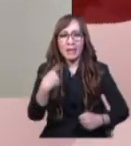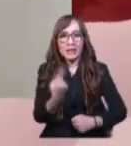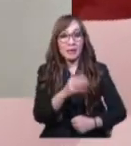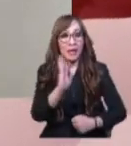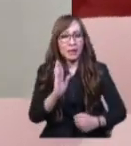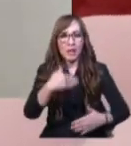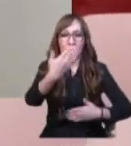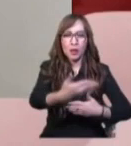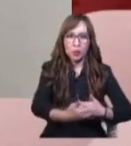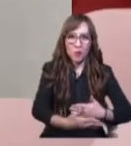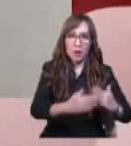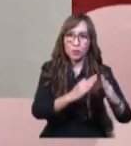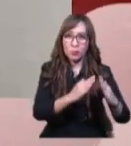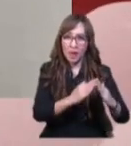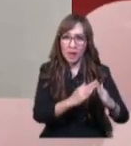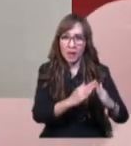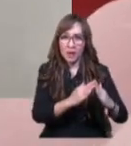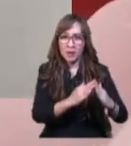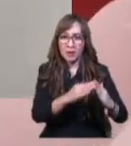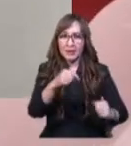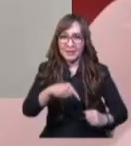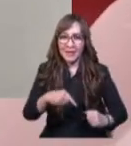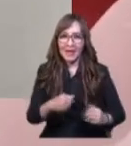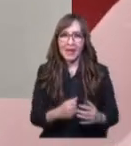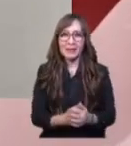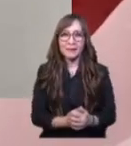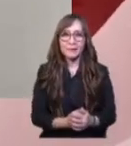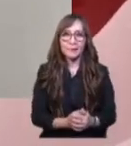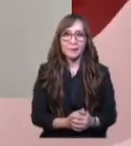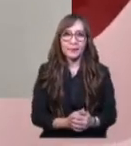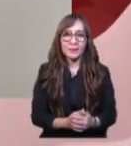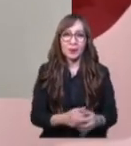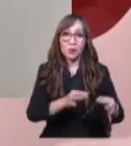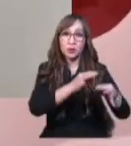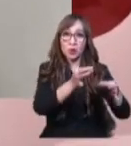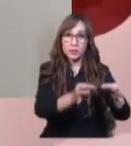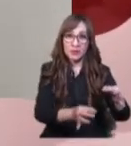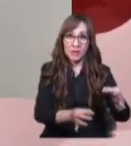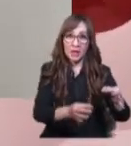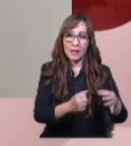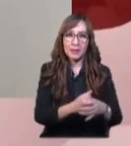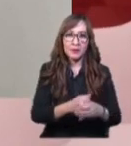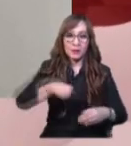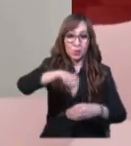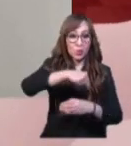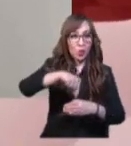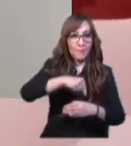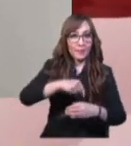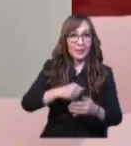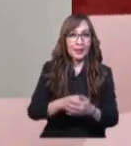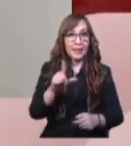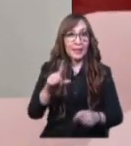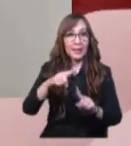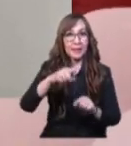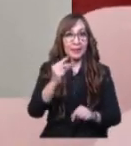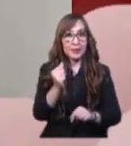di tempat kopi, jadi sekarang kita ngopi di rumah. Nah, solusinya ya kopi literan itu sebenarnya menurut